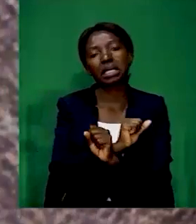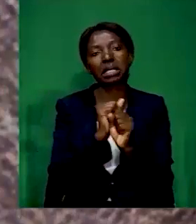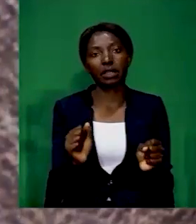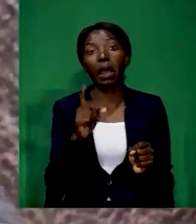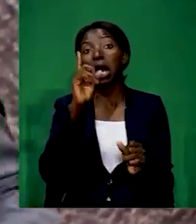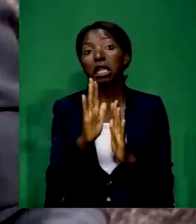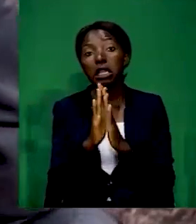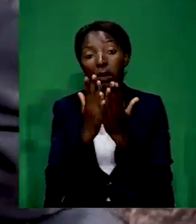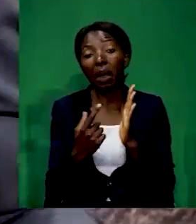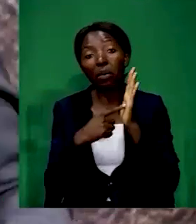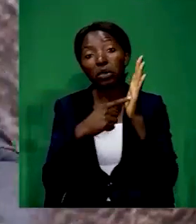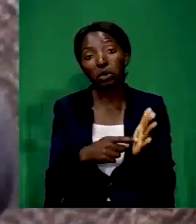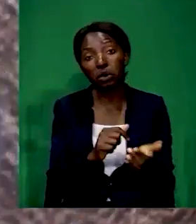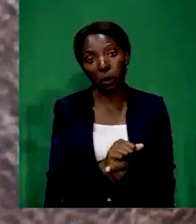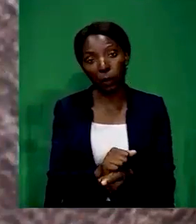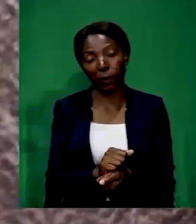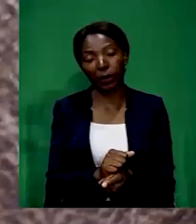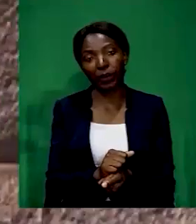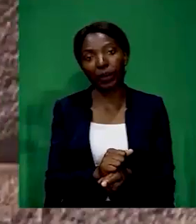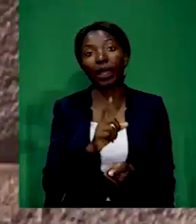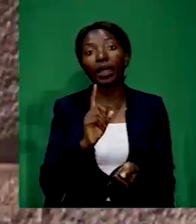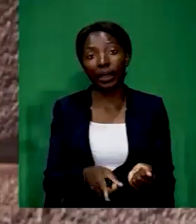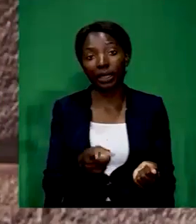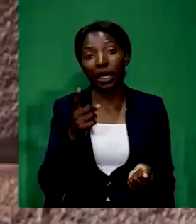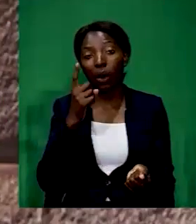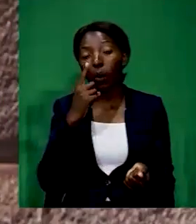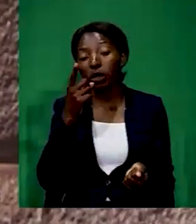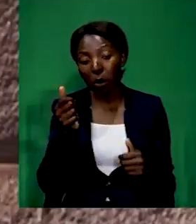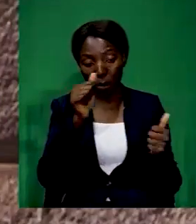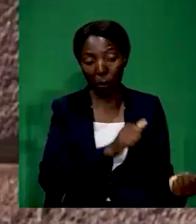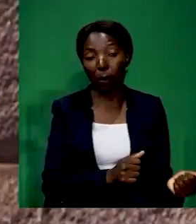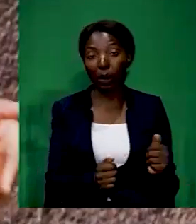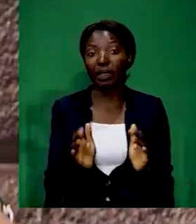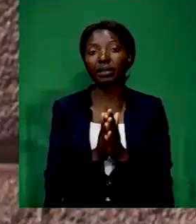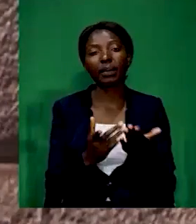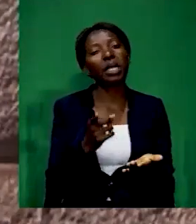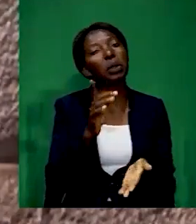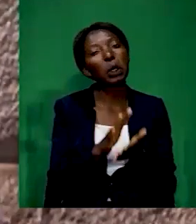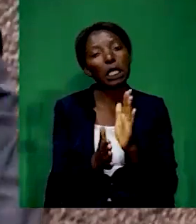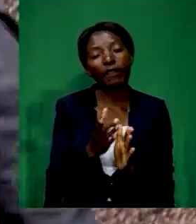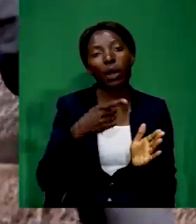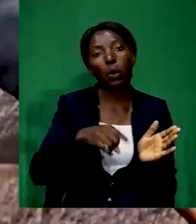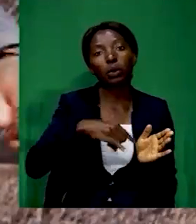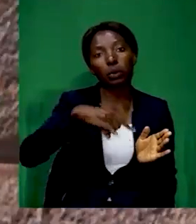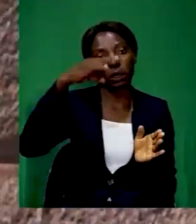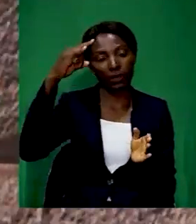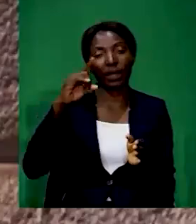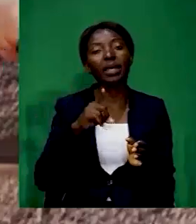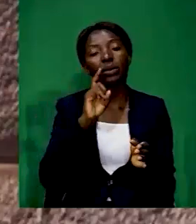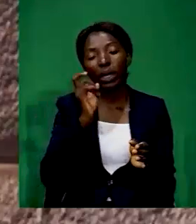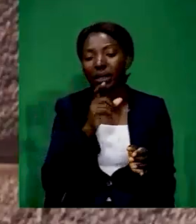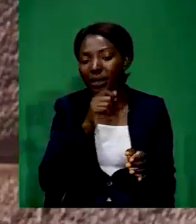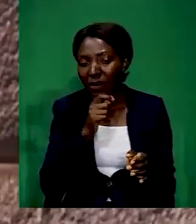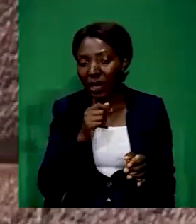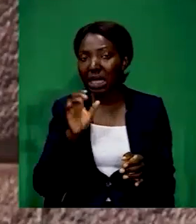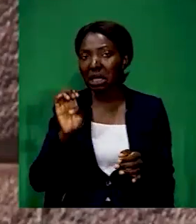Bhaibheri shoko ramwari rinoburitsa kuti kana usina kubhabhatidzwa denga upindi ndosaka muranda wekandasi ati mvura